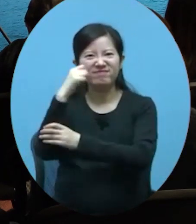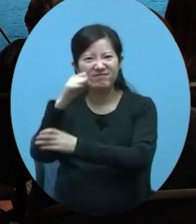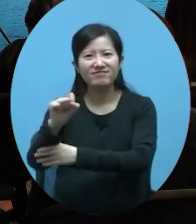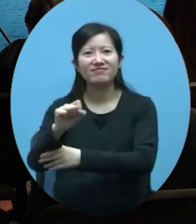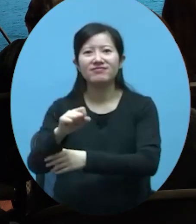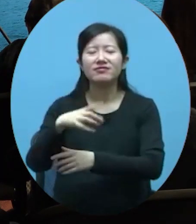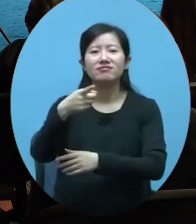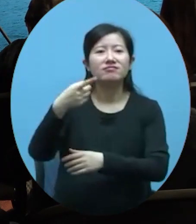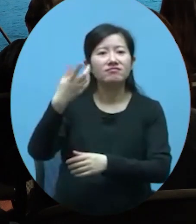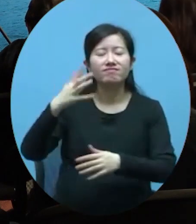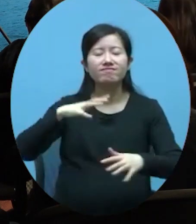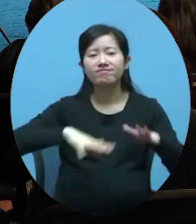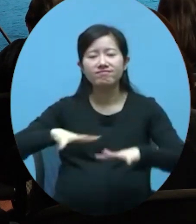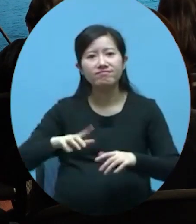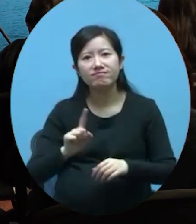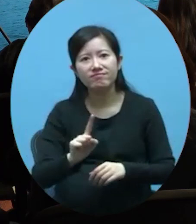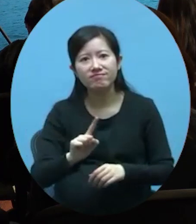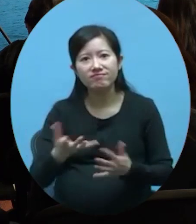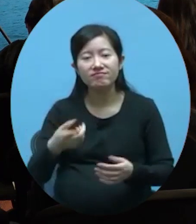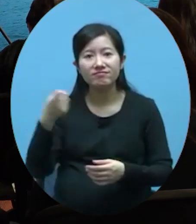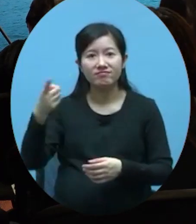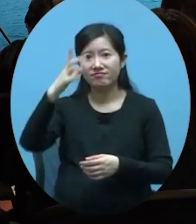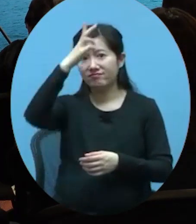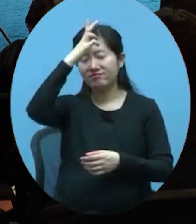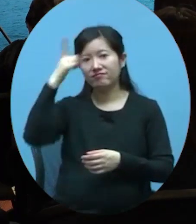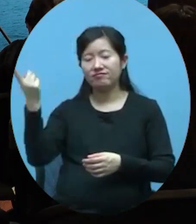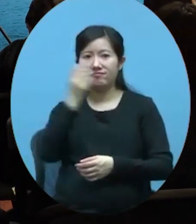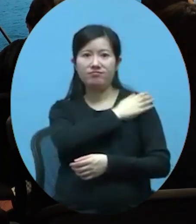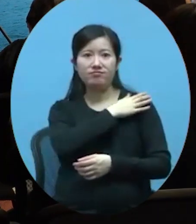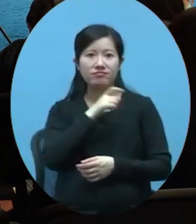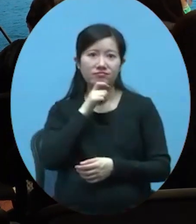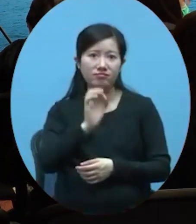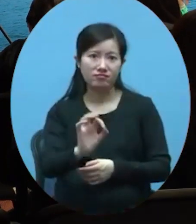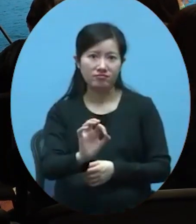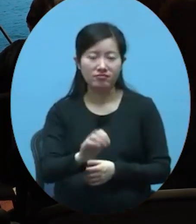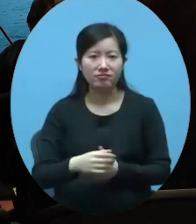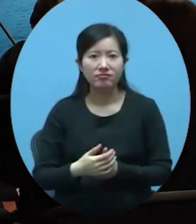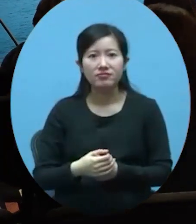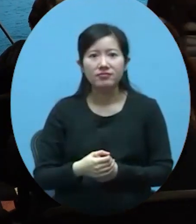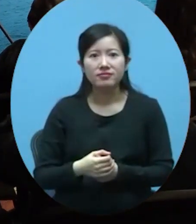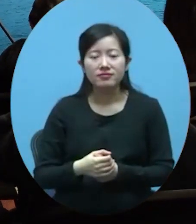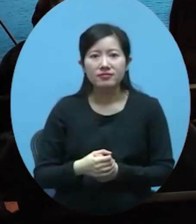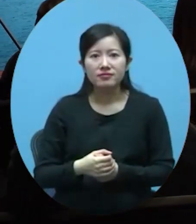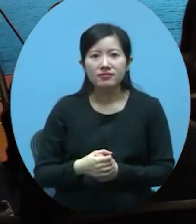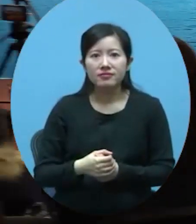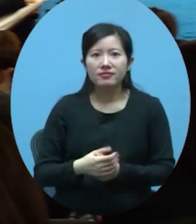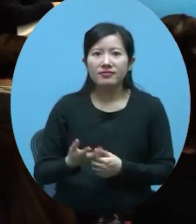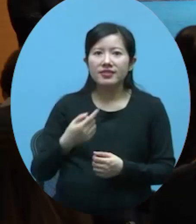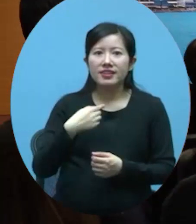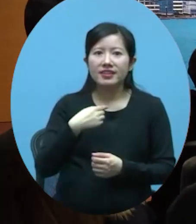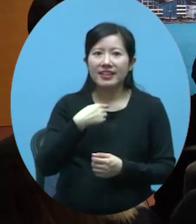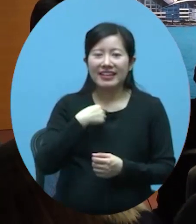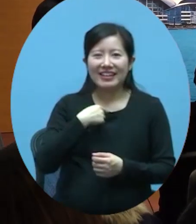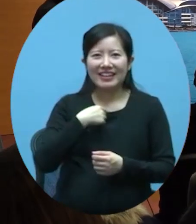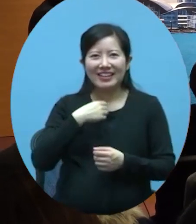打算怎麼做呢還有整件事上面政府覺得自己有沒有責任請張醫生好我不是微生